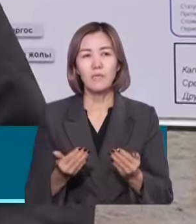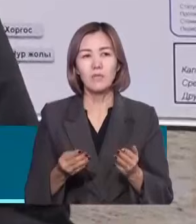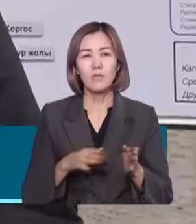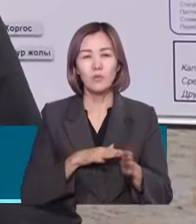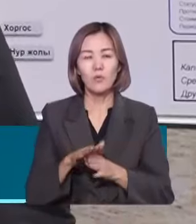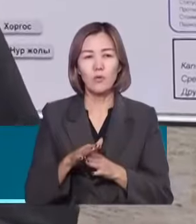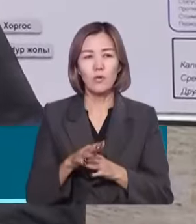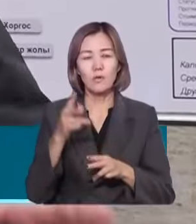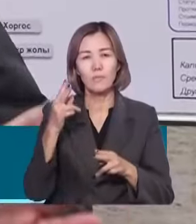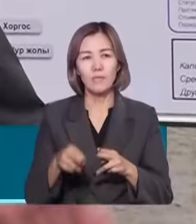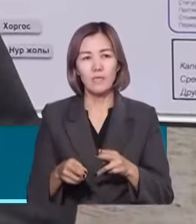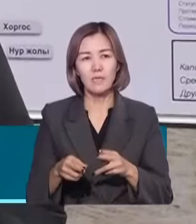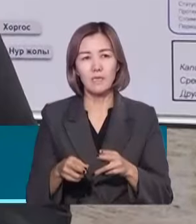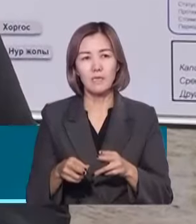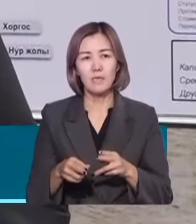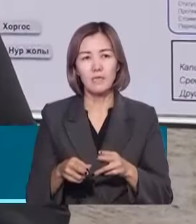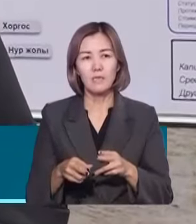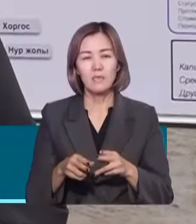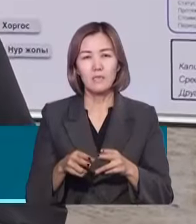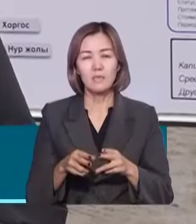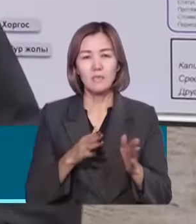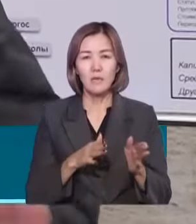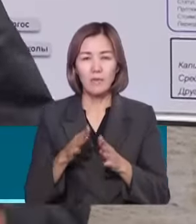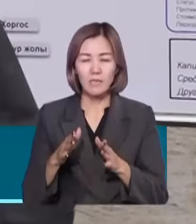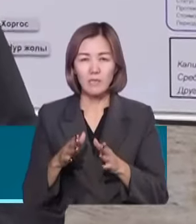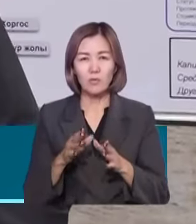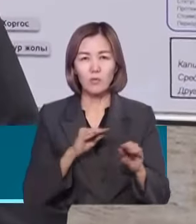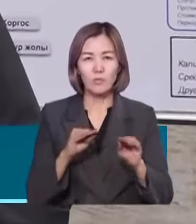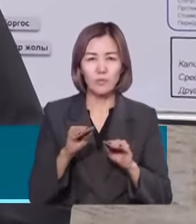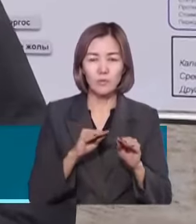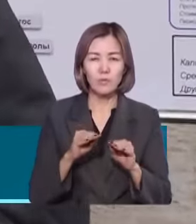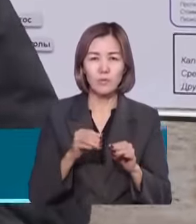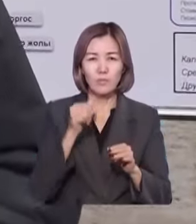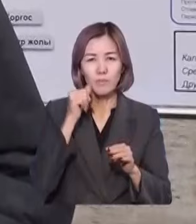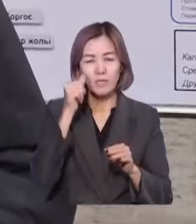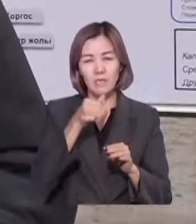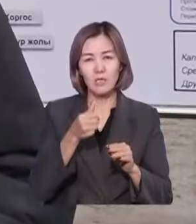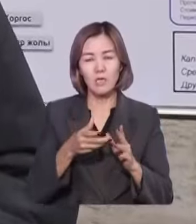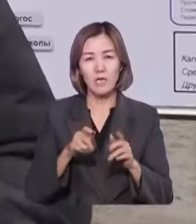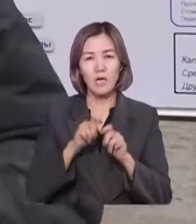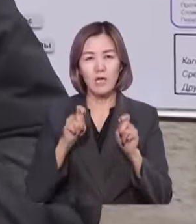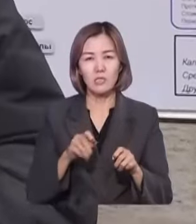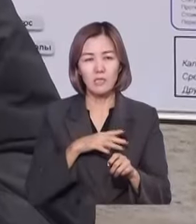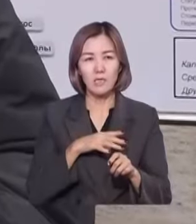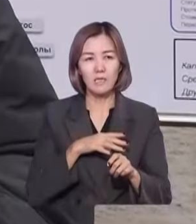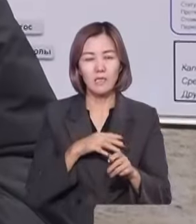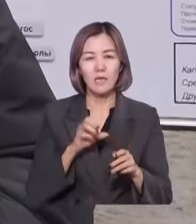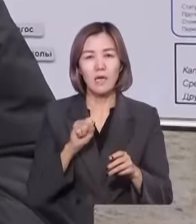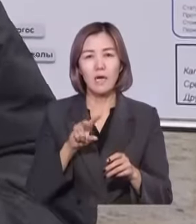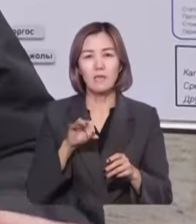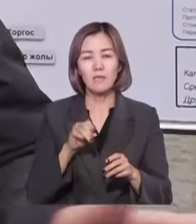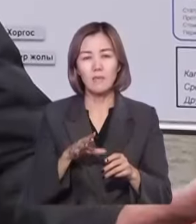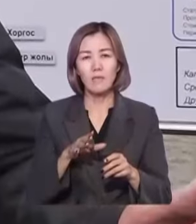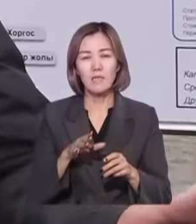толық бітеді. Обочиналары абаттандыру жұмыстары жол өзі былтыр ашылған. Одан бер жағында алтын емелі